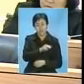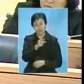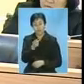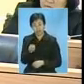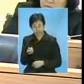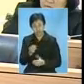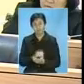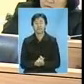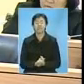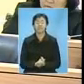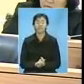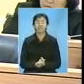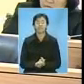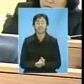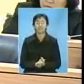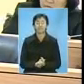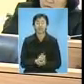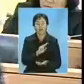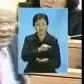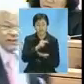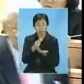า reconciliation